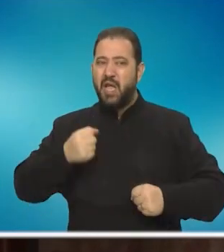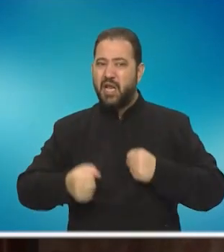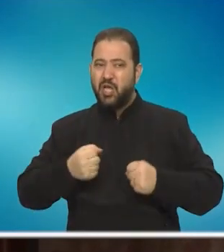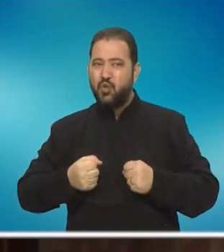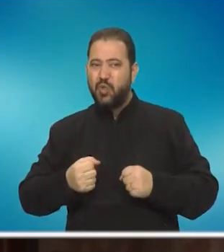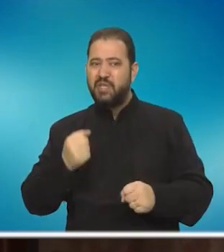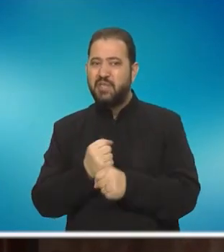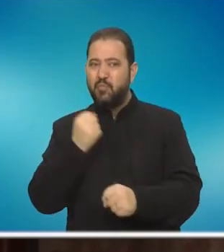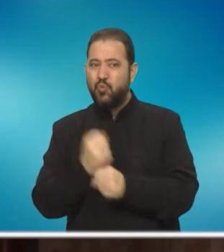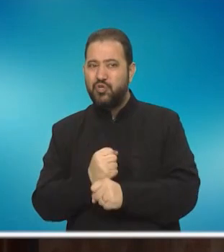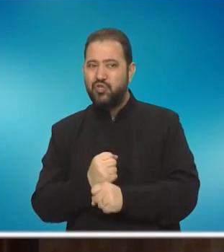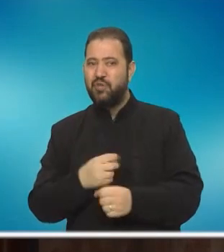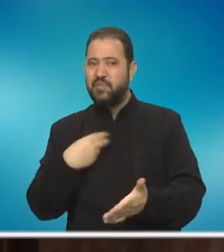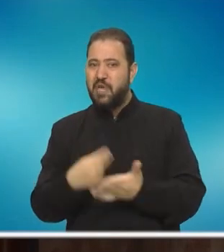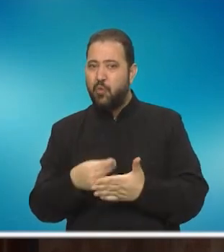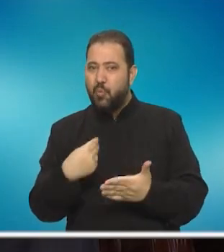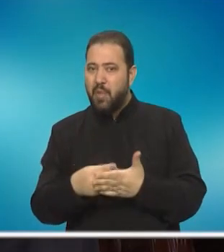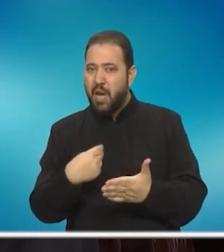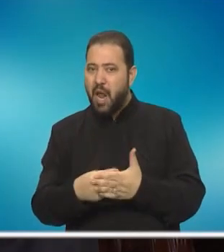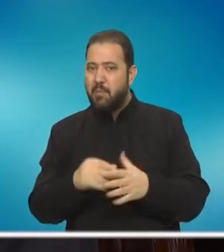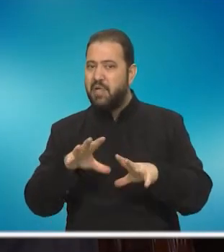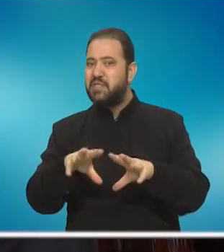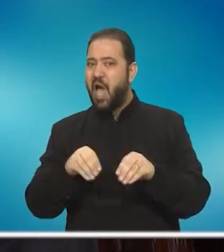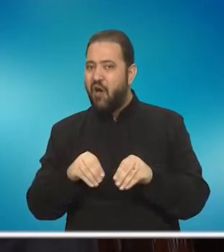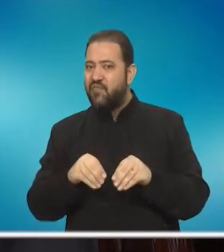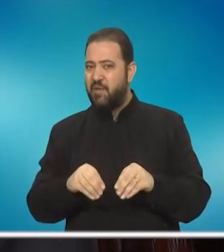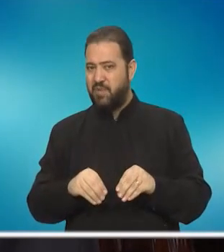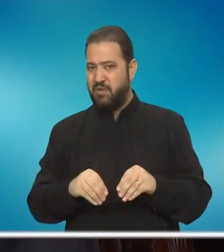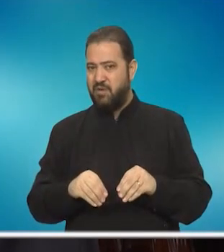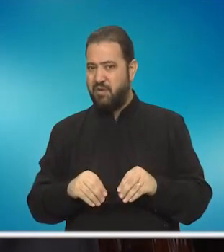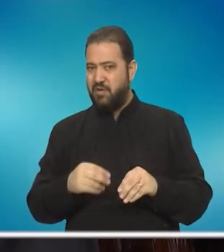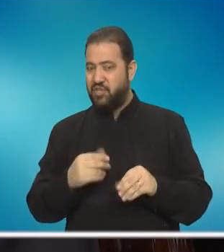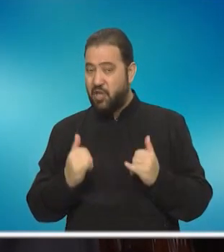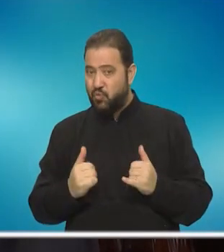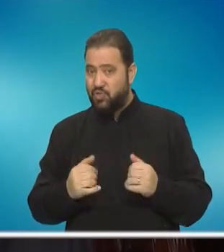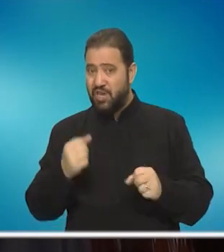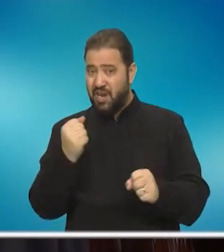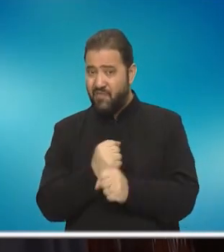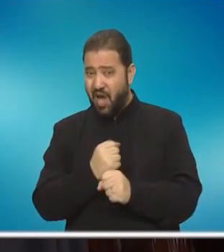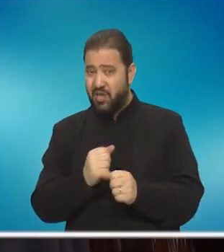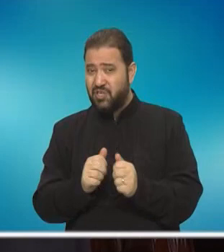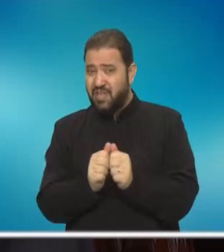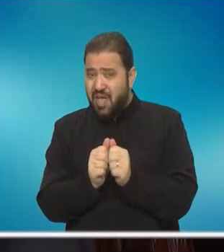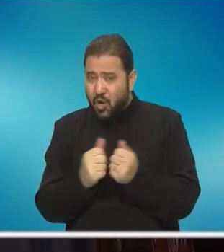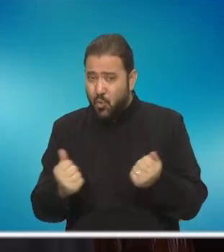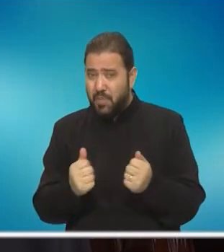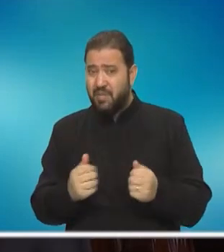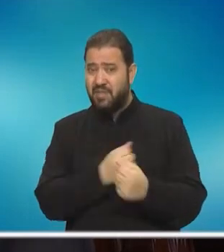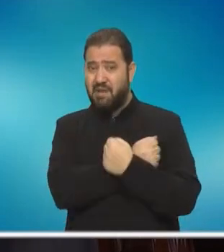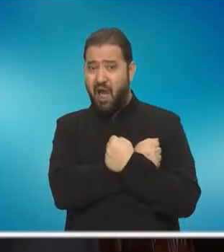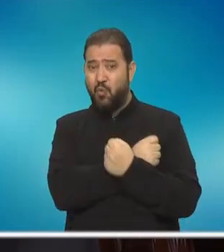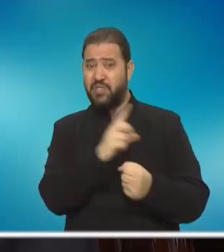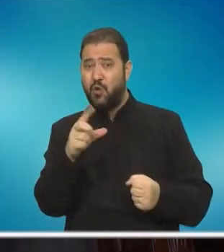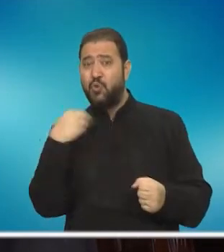acea dorință de a avea și altceva, creează o stare de, la un moment dat, chiar nervozitate, de